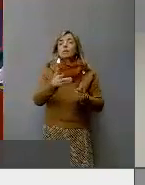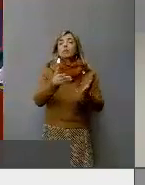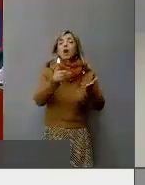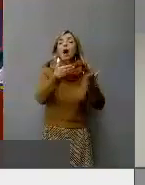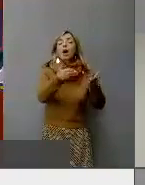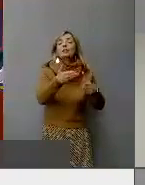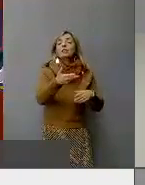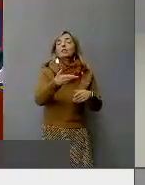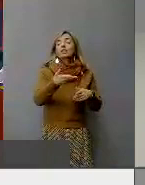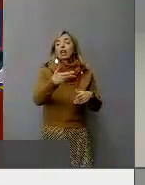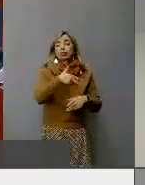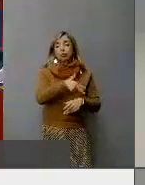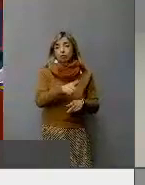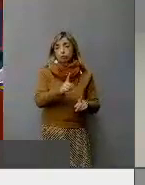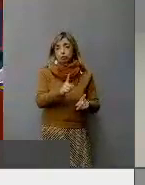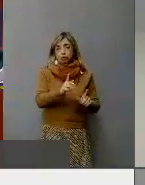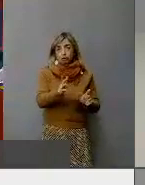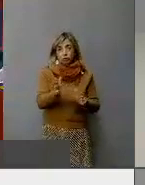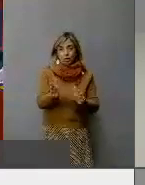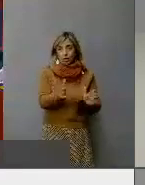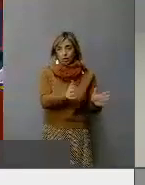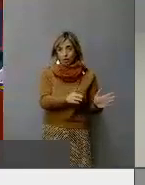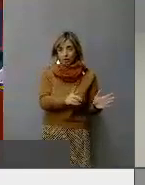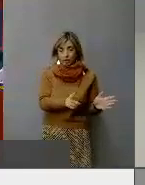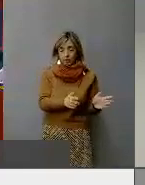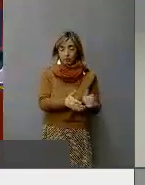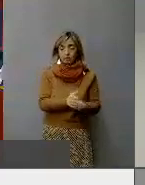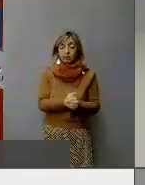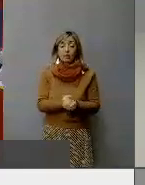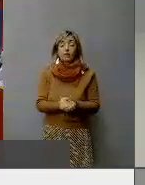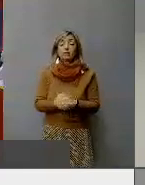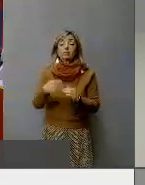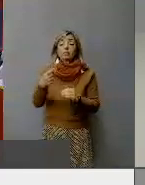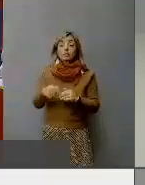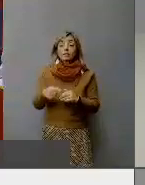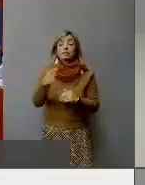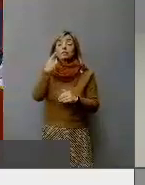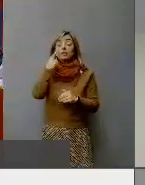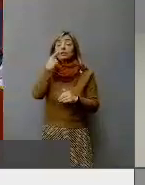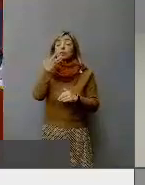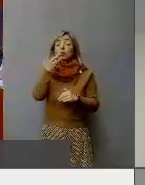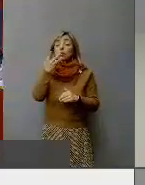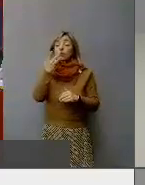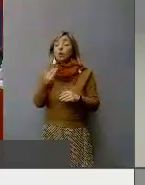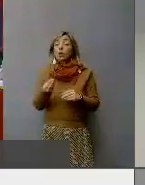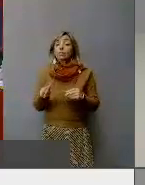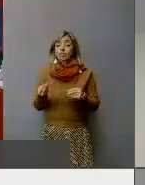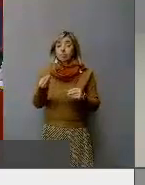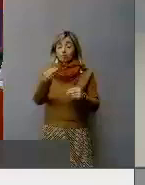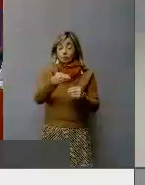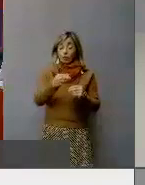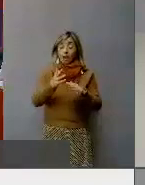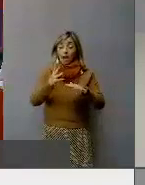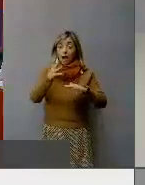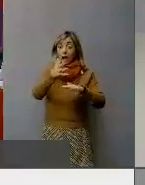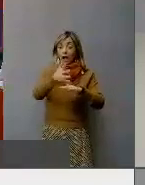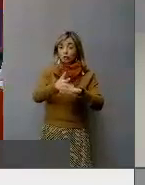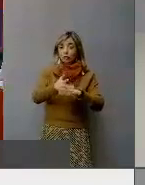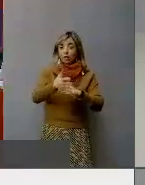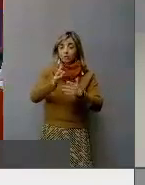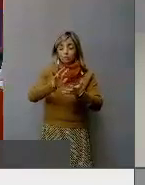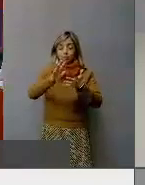dire complicare e particolare l'accesso in maniera più complessa banalmente